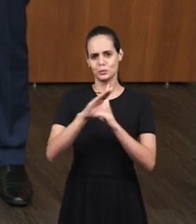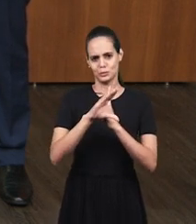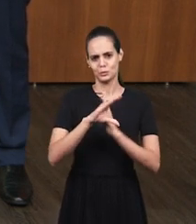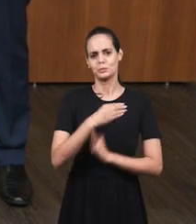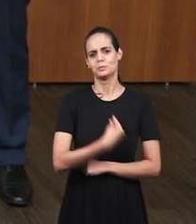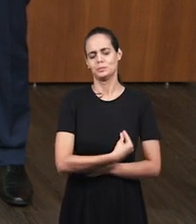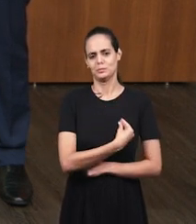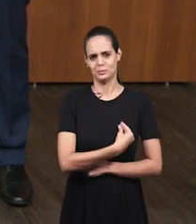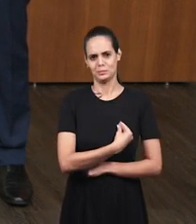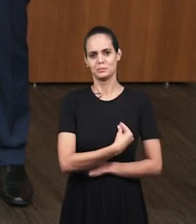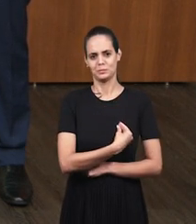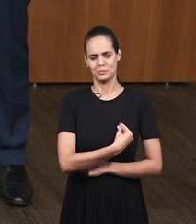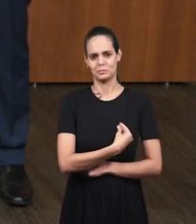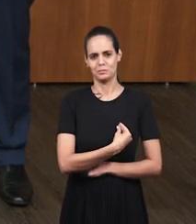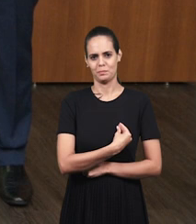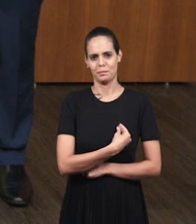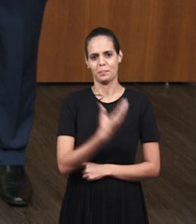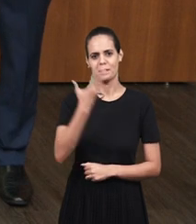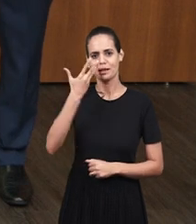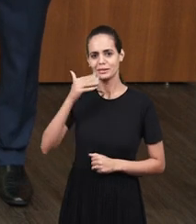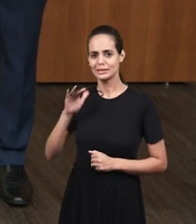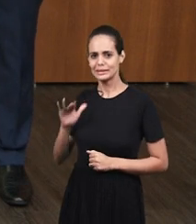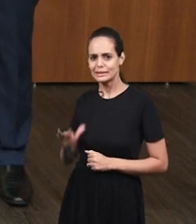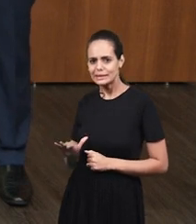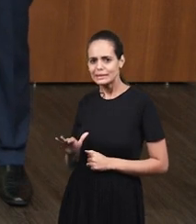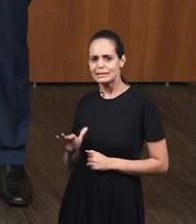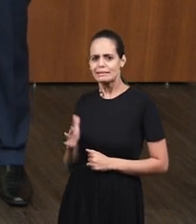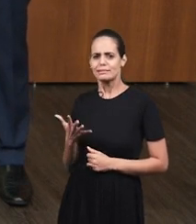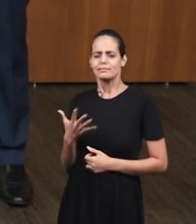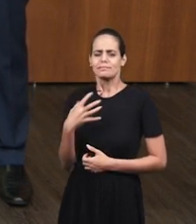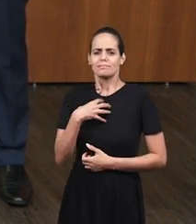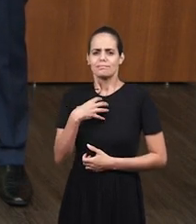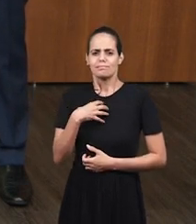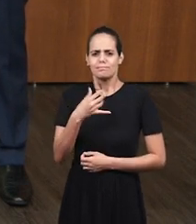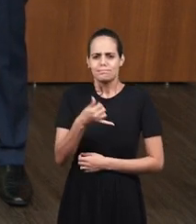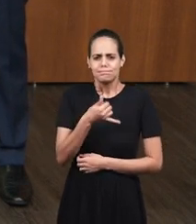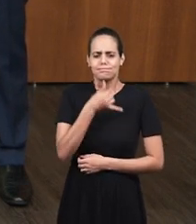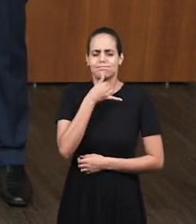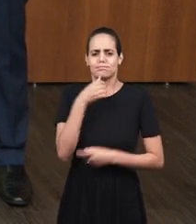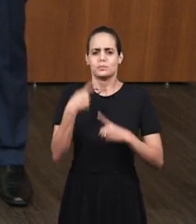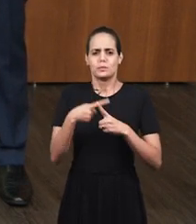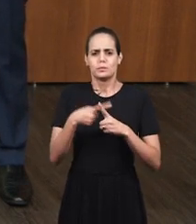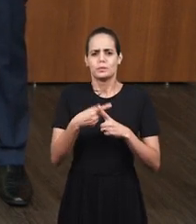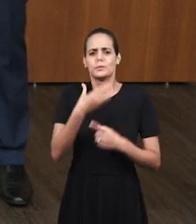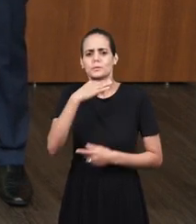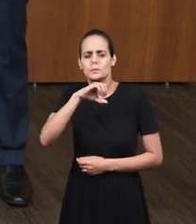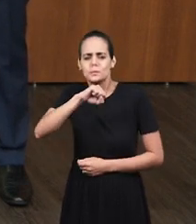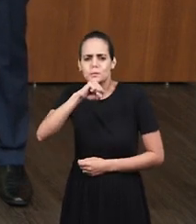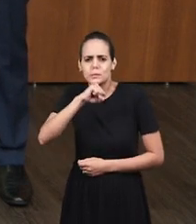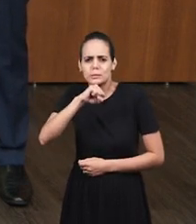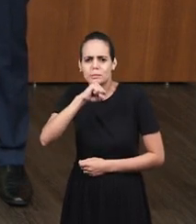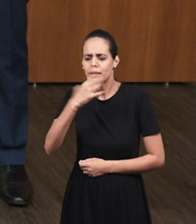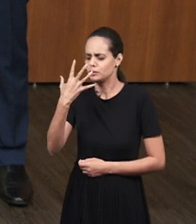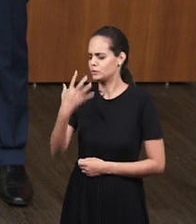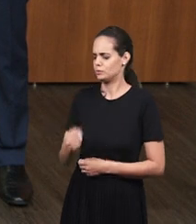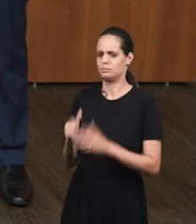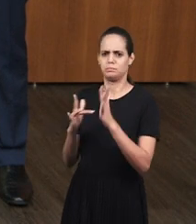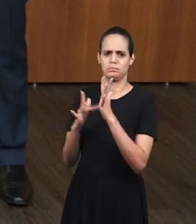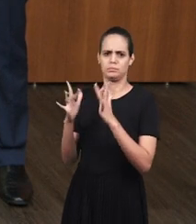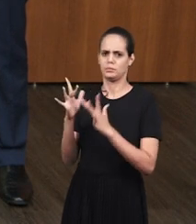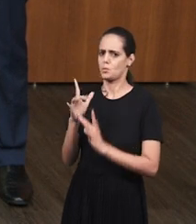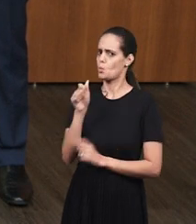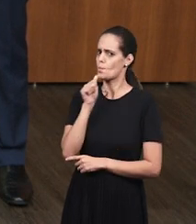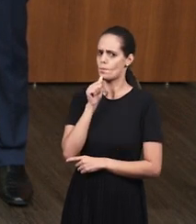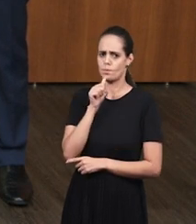cultes par YouTube, malgré les cultes présentiels lui manquent beaucoup. Cet